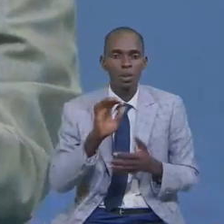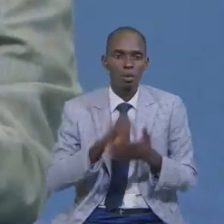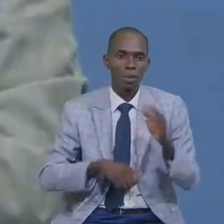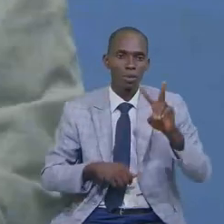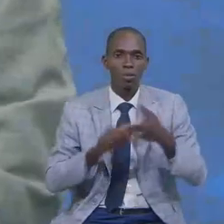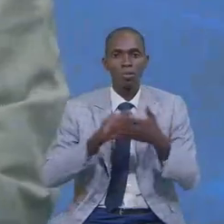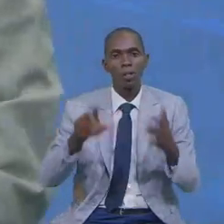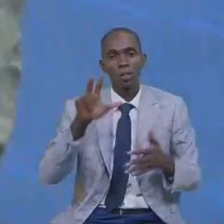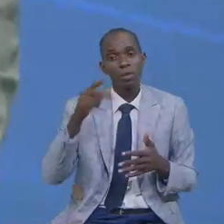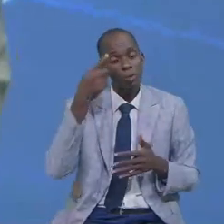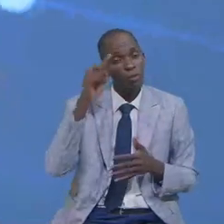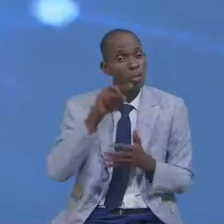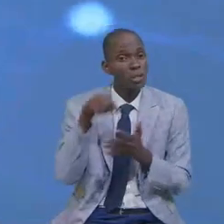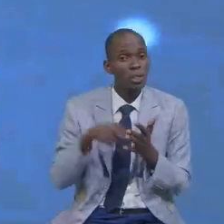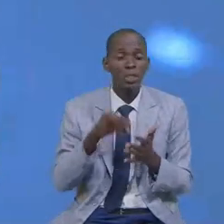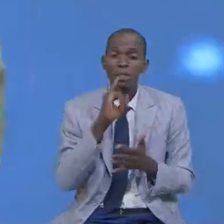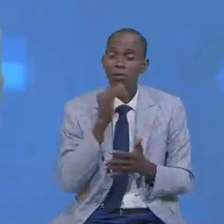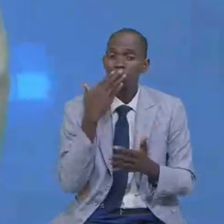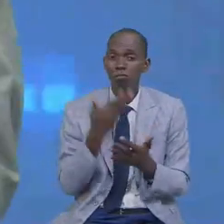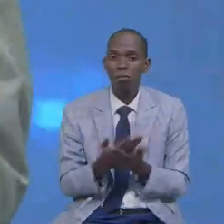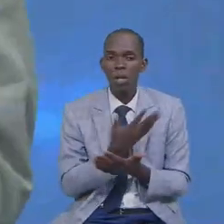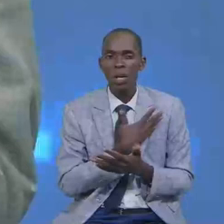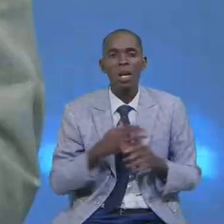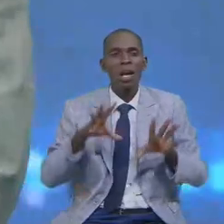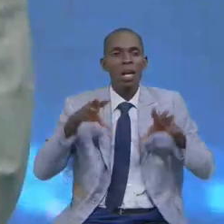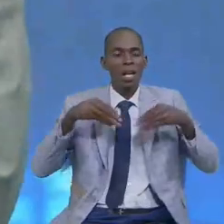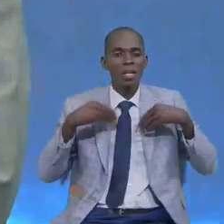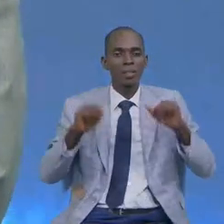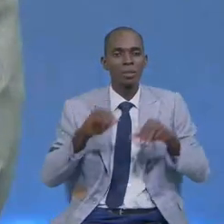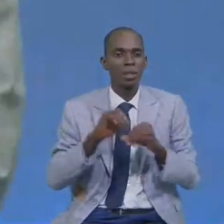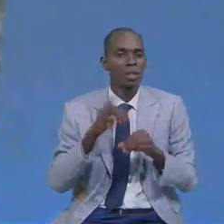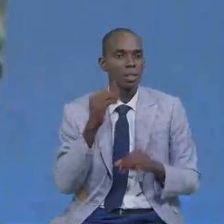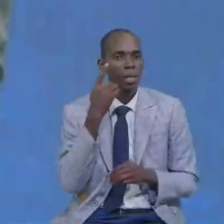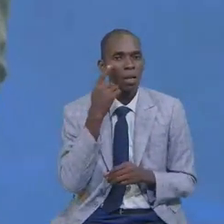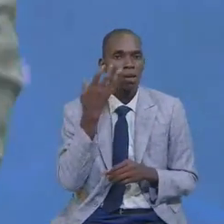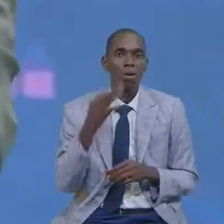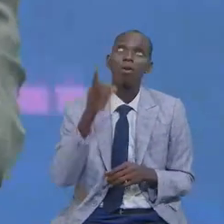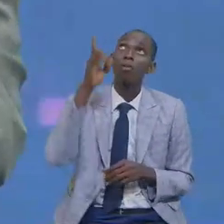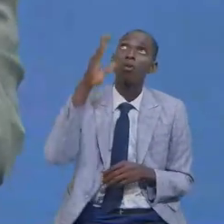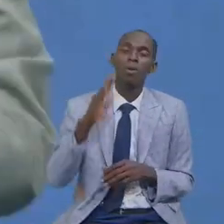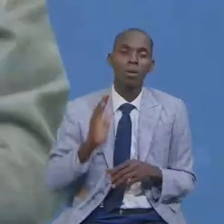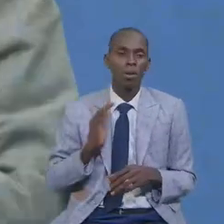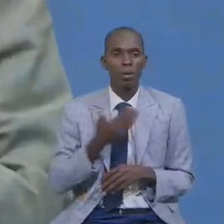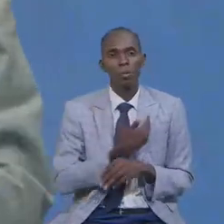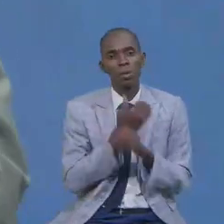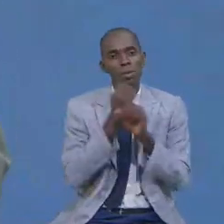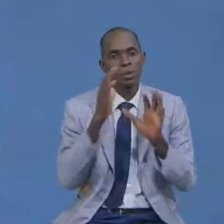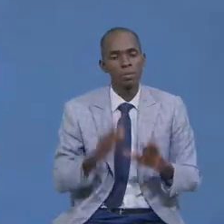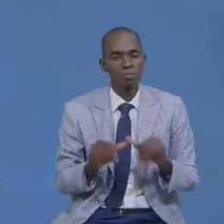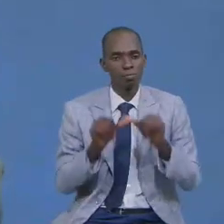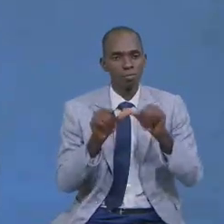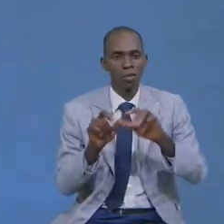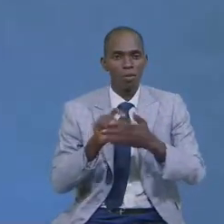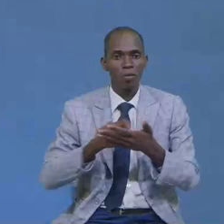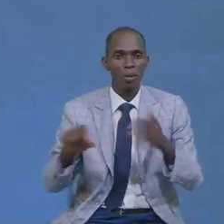Cela est bon et agréable devant Dieu, notre Sauveur. Verset 4. Il dit,